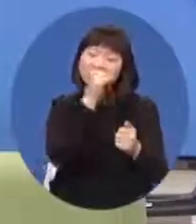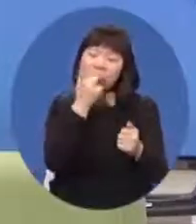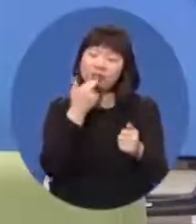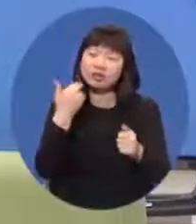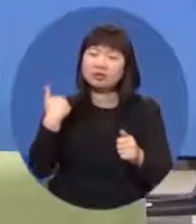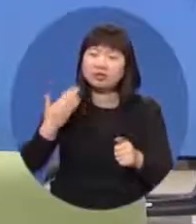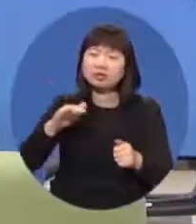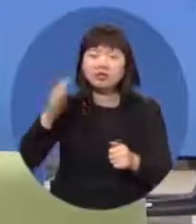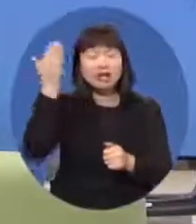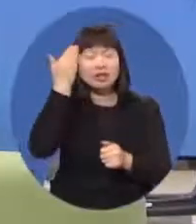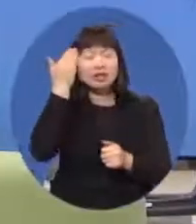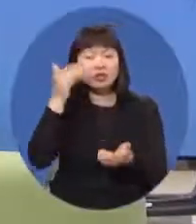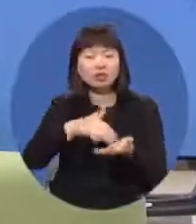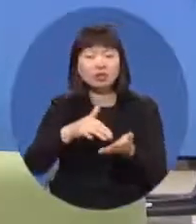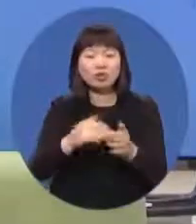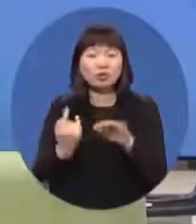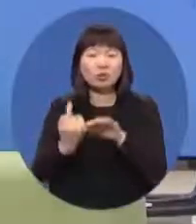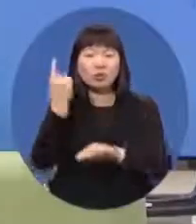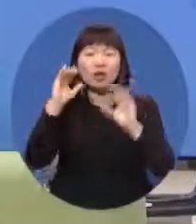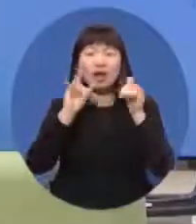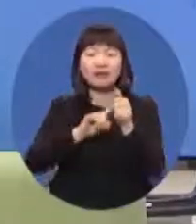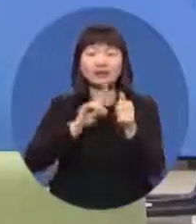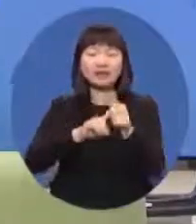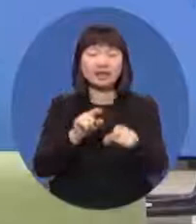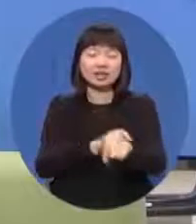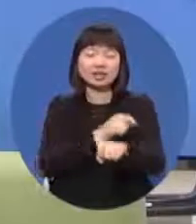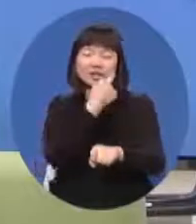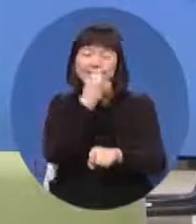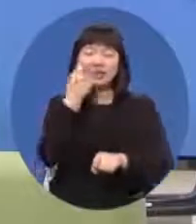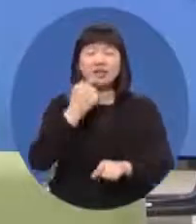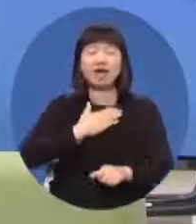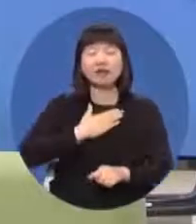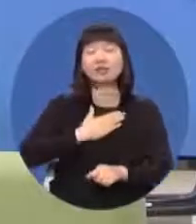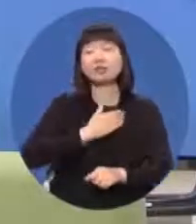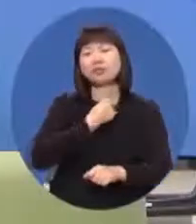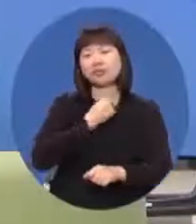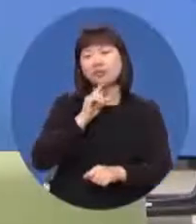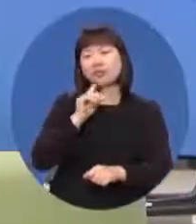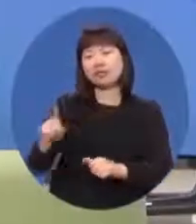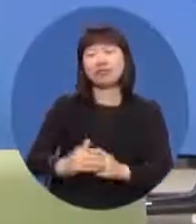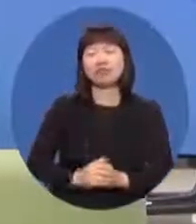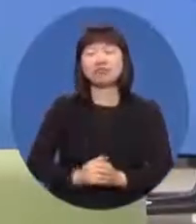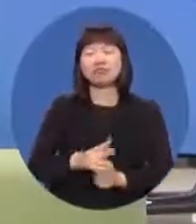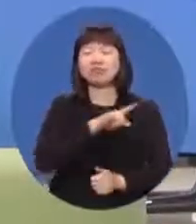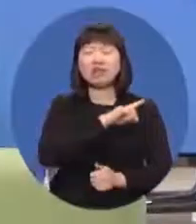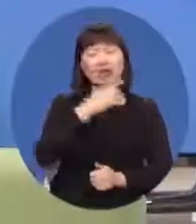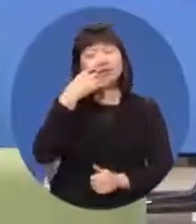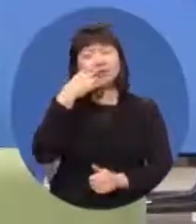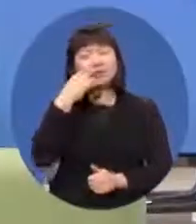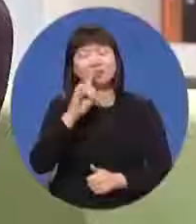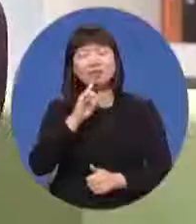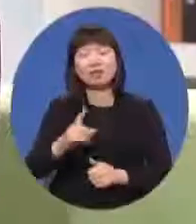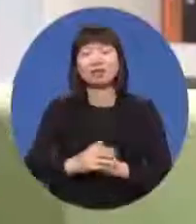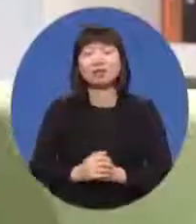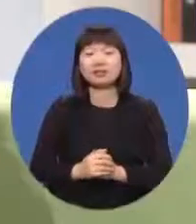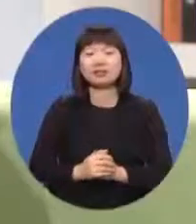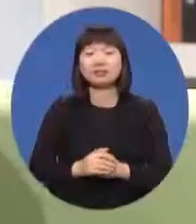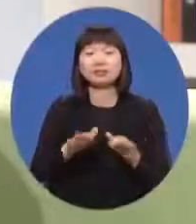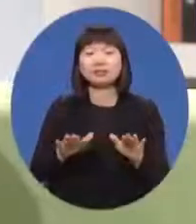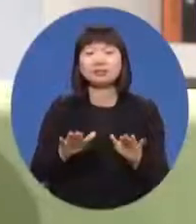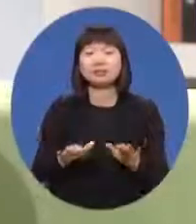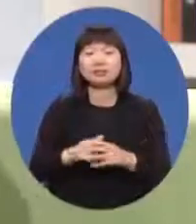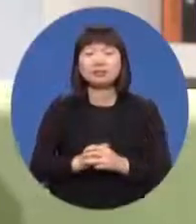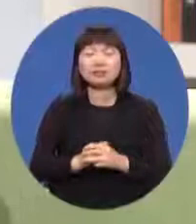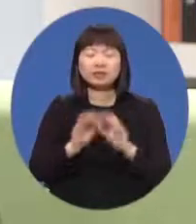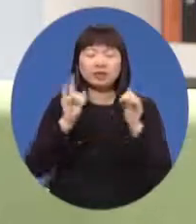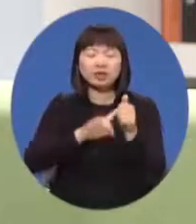그 지적인 숫자가 높은 아이들의 특징을 좀 알고 싶어요. 선생님. 네. 그게 제일 궁금하거든요. 네. 그래서 사실